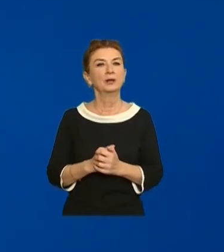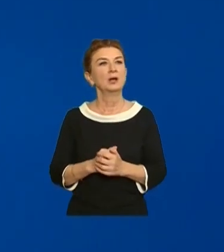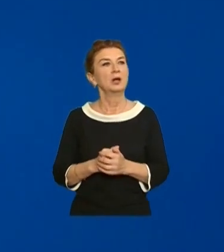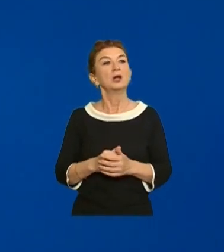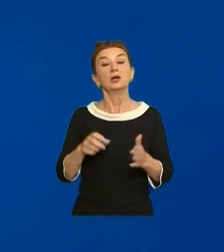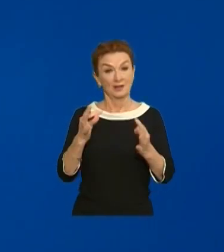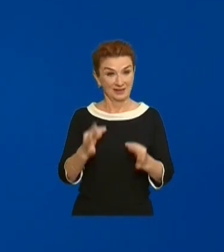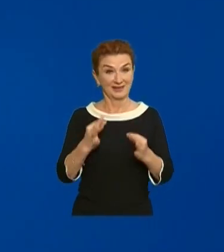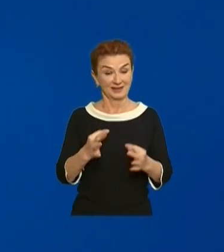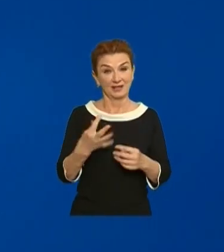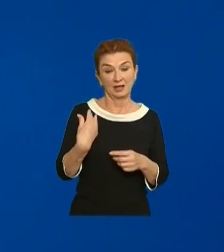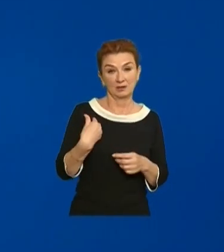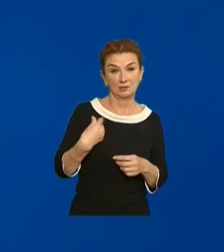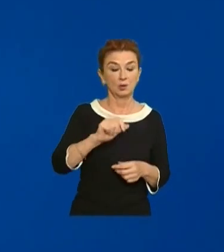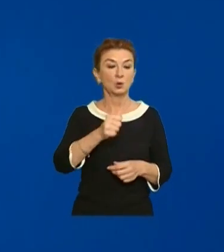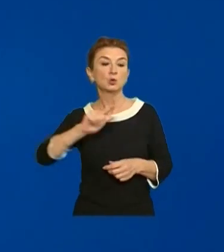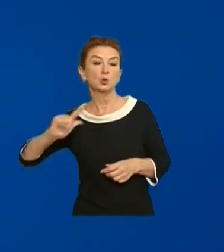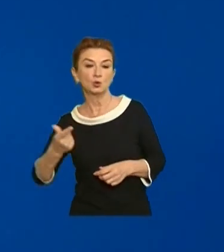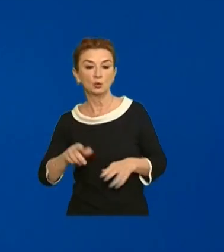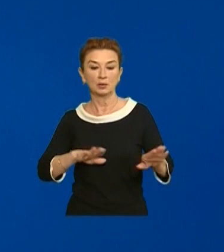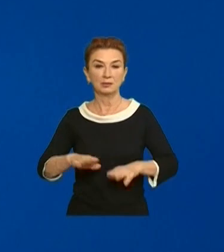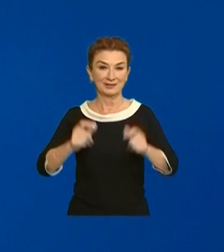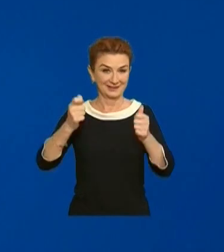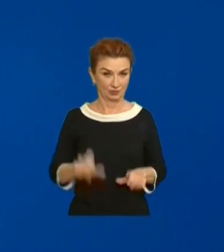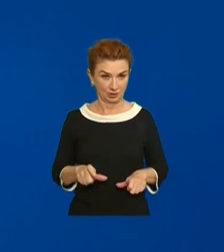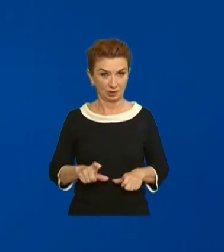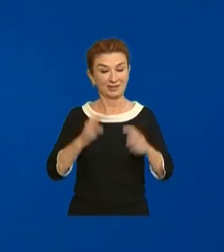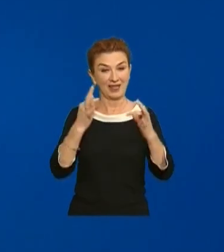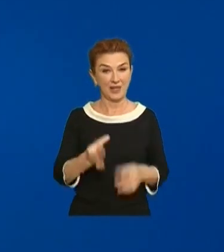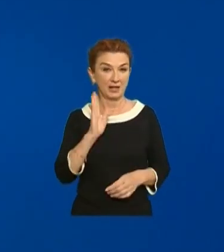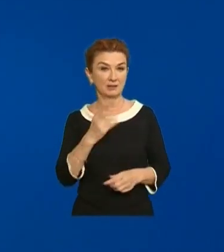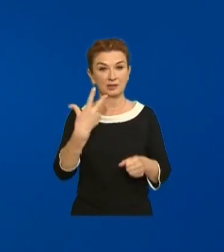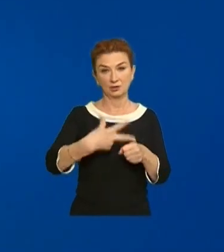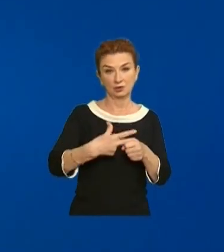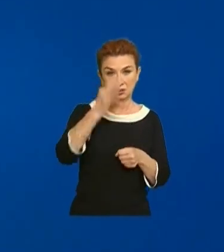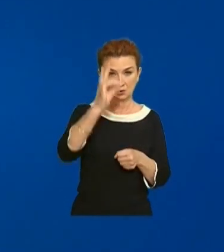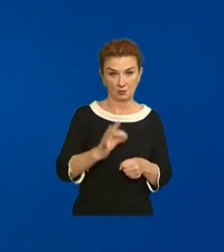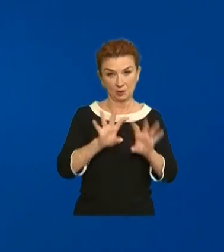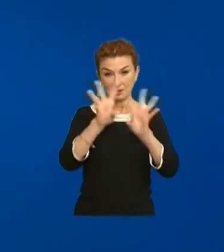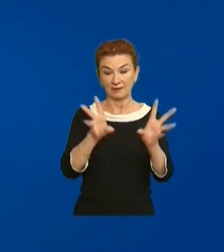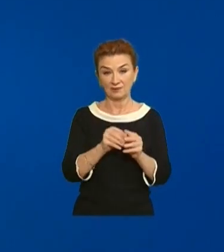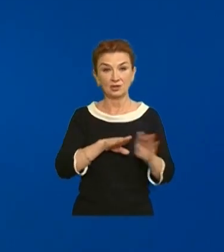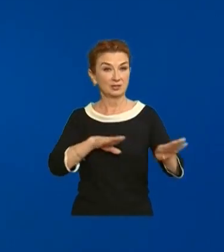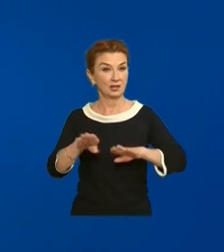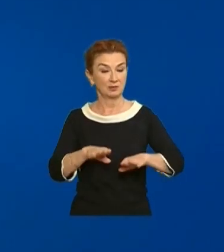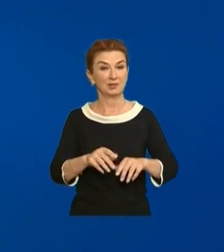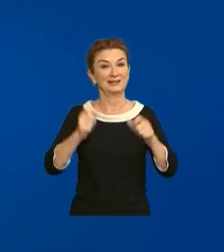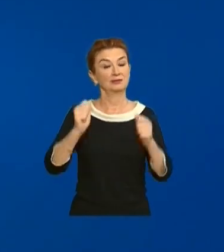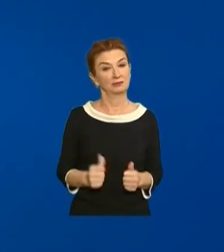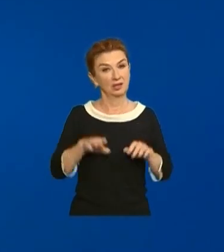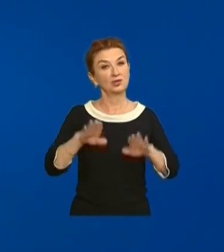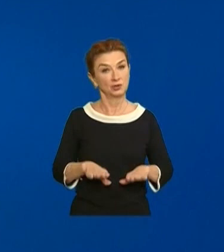Do tej pory było to co drugie miejsce siedzące. Teraz będzie to 30% wszystkich miejsc siedzących lub